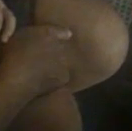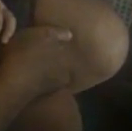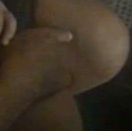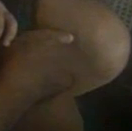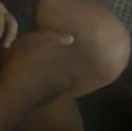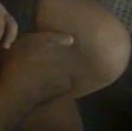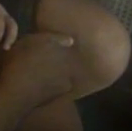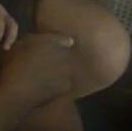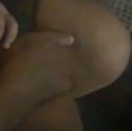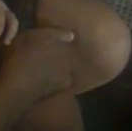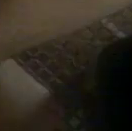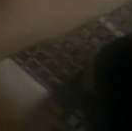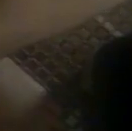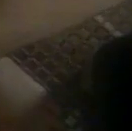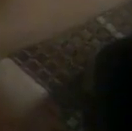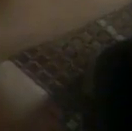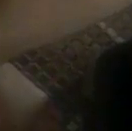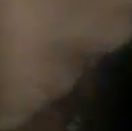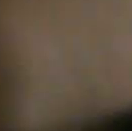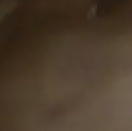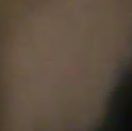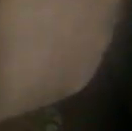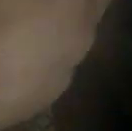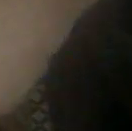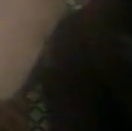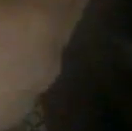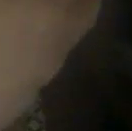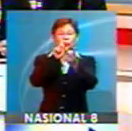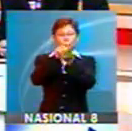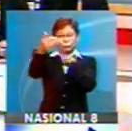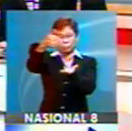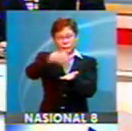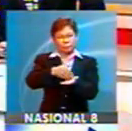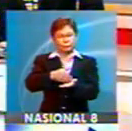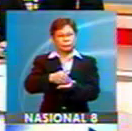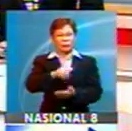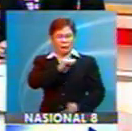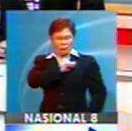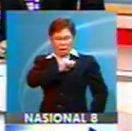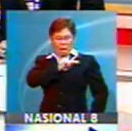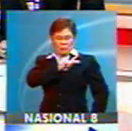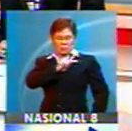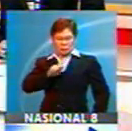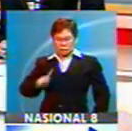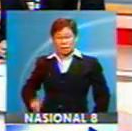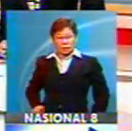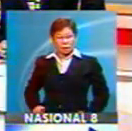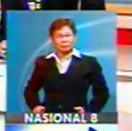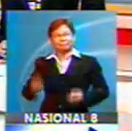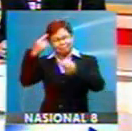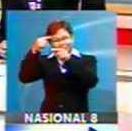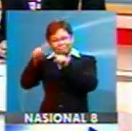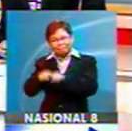Mangsa culik, cerita detik cemas kejadian. Nantikan selepas ini. Yang di-Pertuan Agong Tuanku Abdul Halim Muazzam Shah